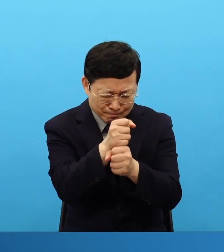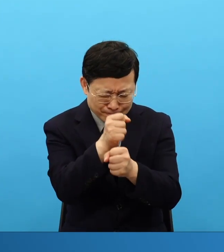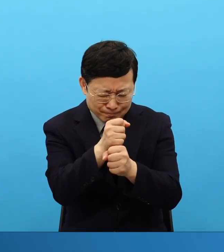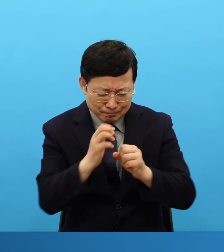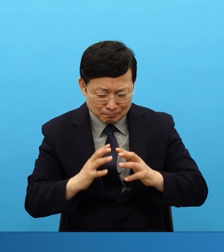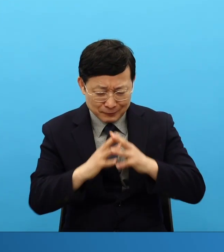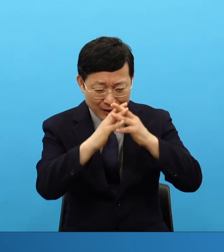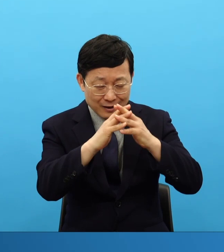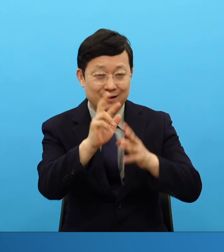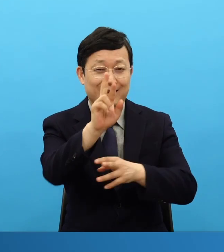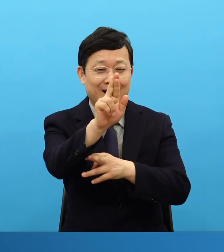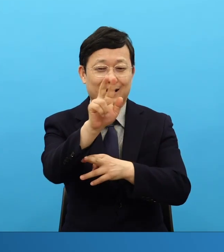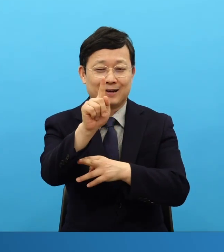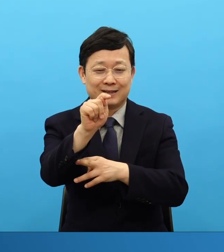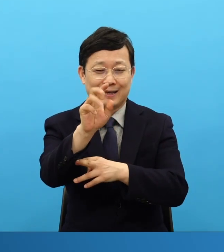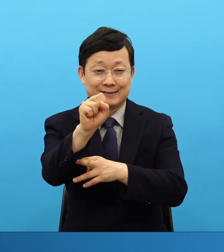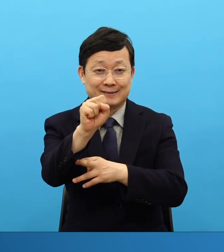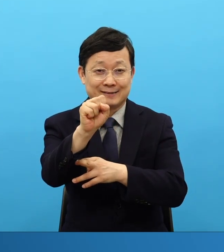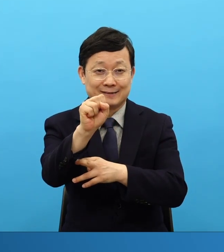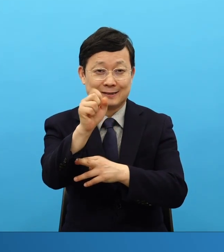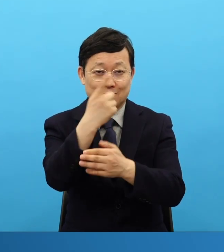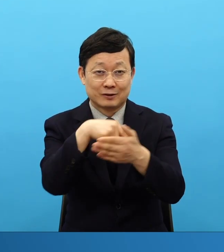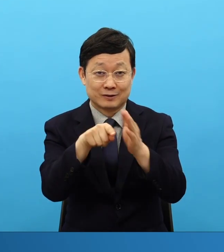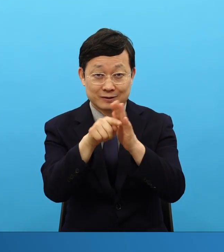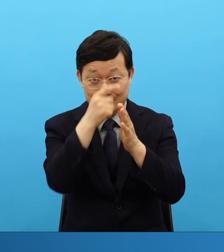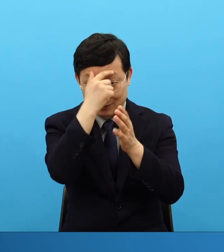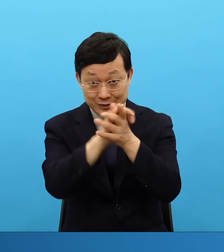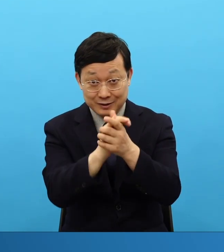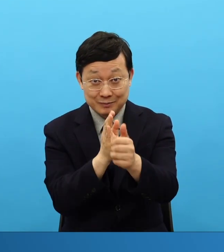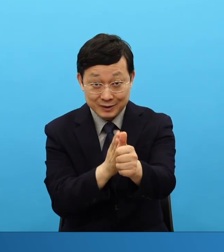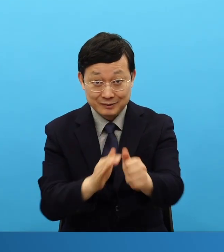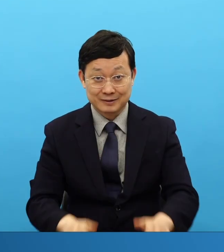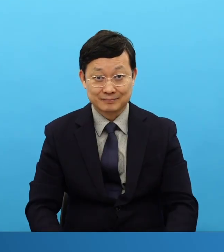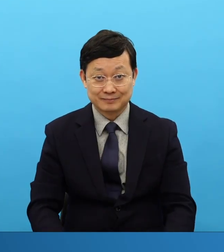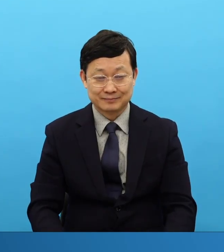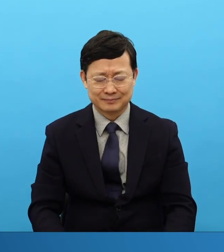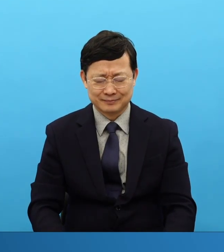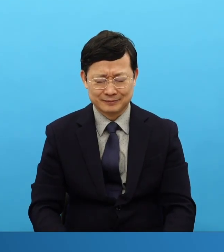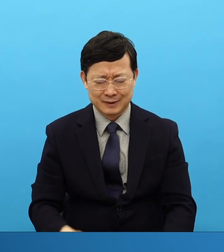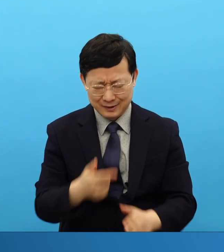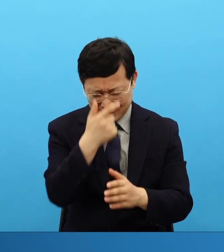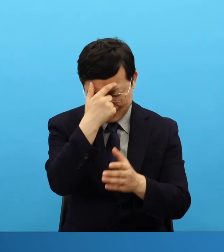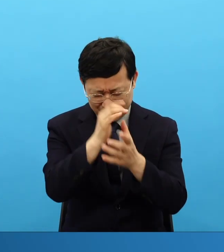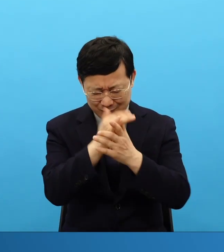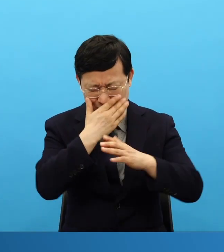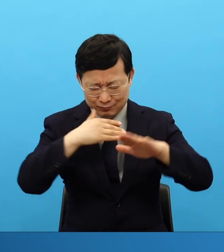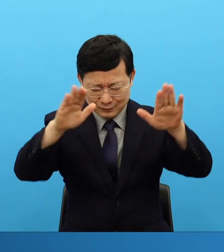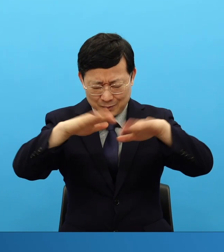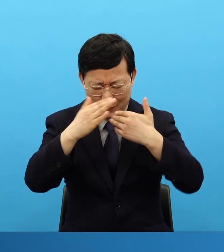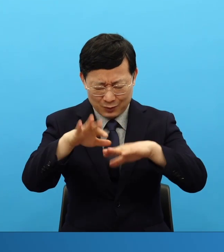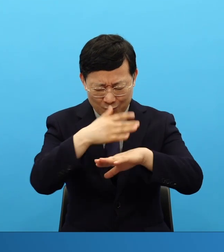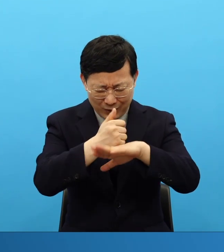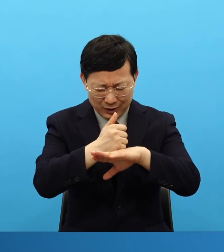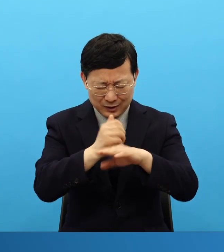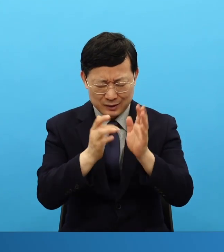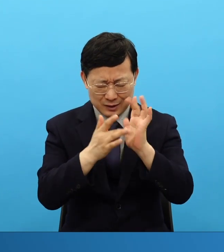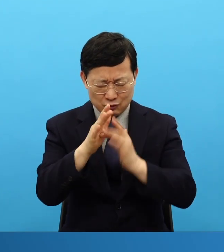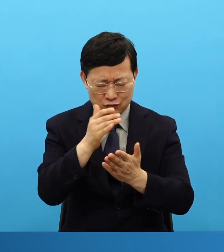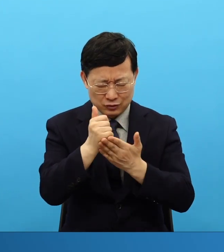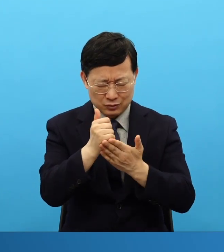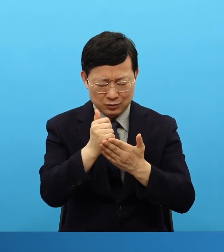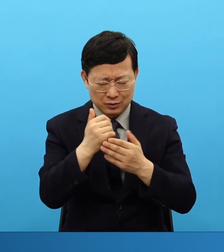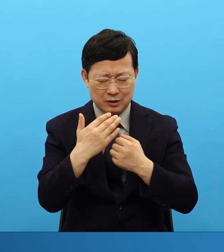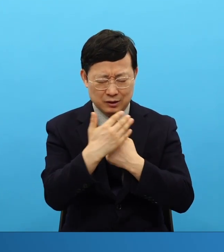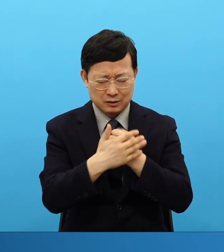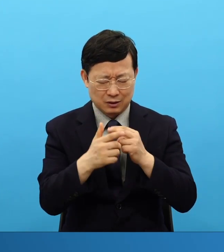We have to pray for RTS who establishes and makes. 기도하겠습니다. Let's pray. 만왕의 왕 되신 주 예수 그리스도의 은혜와 Now by the grace of our Lord Jesus